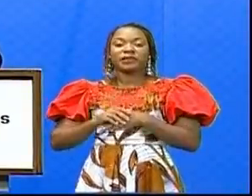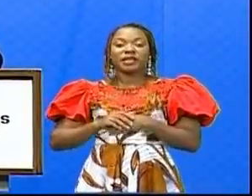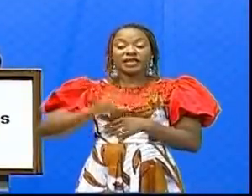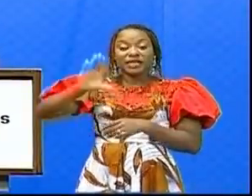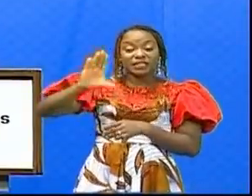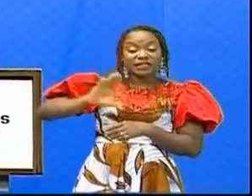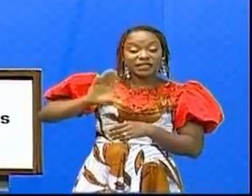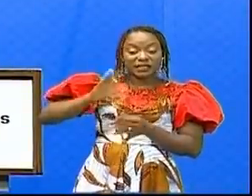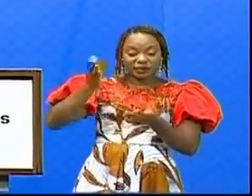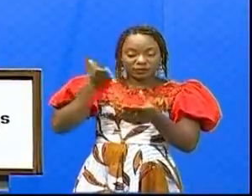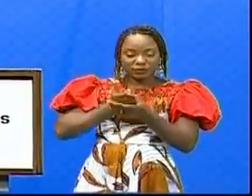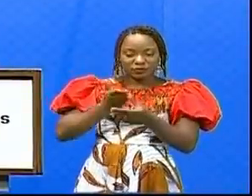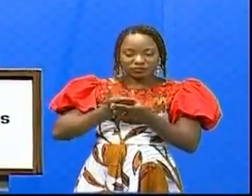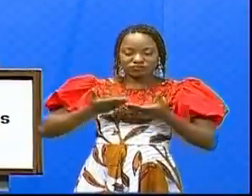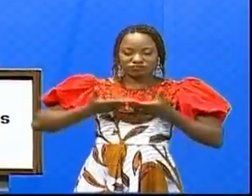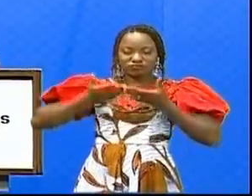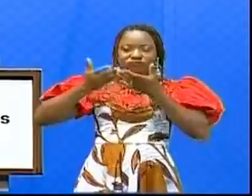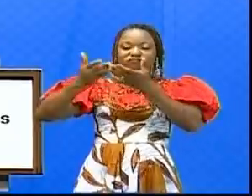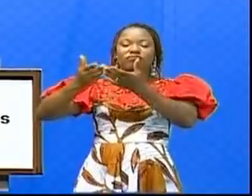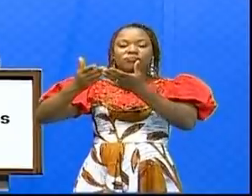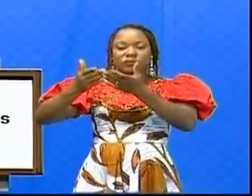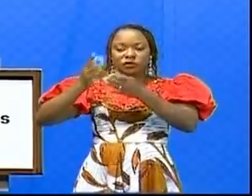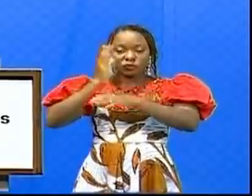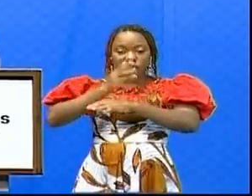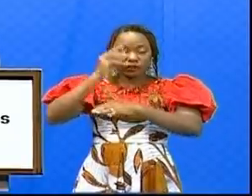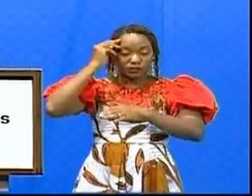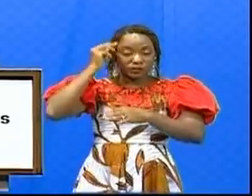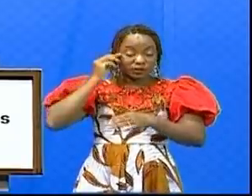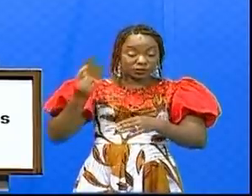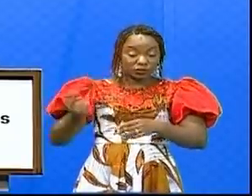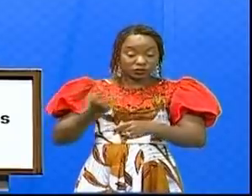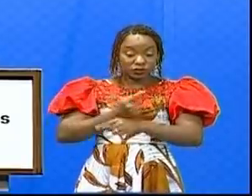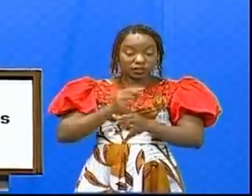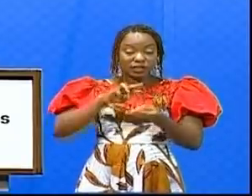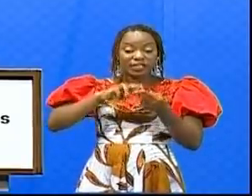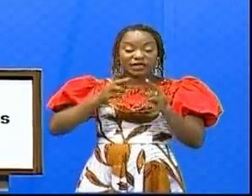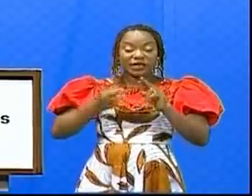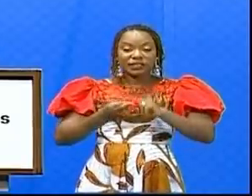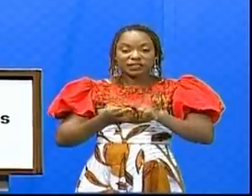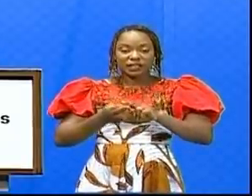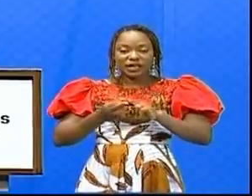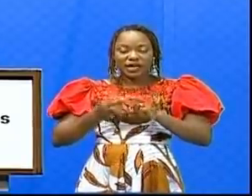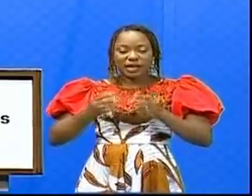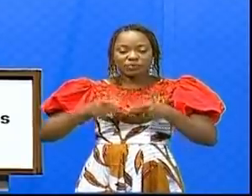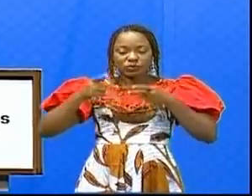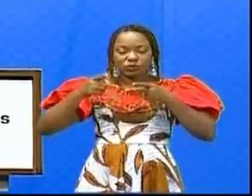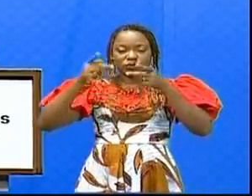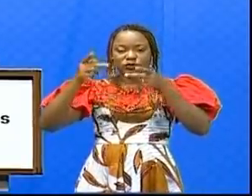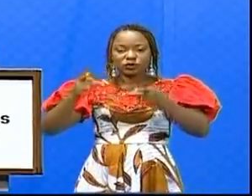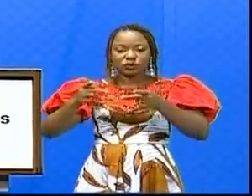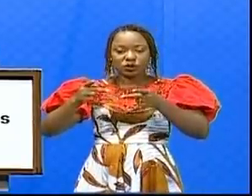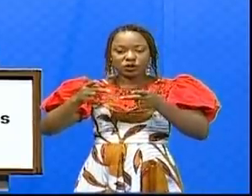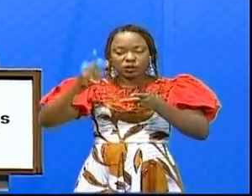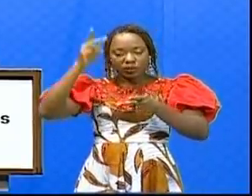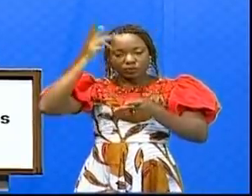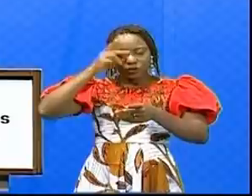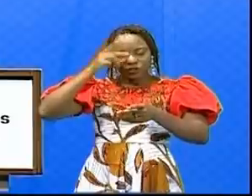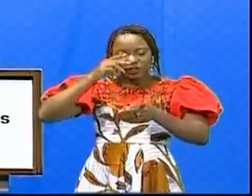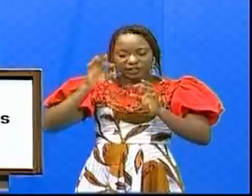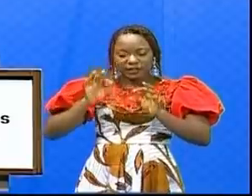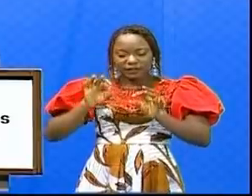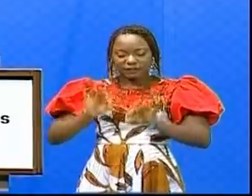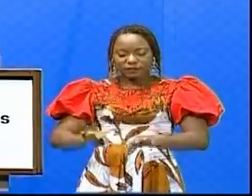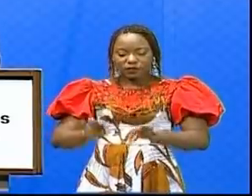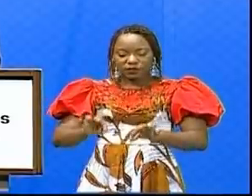Cinquième dossier soumis au Conseil des ministres de ce jour, relatif à l'approbation du document de politique foncière